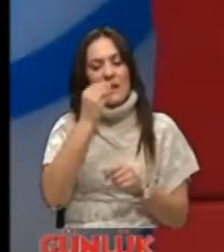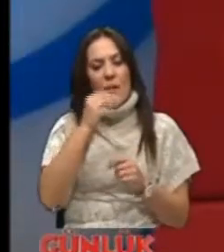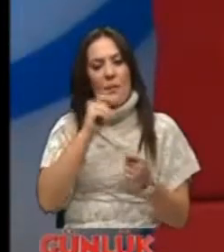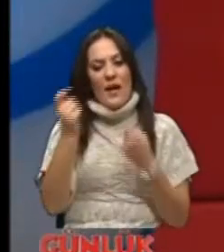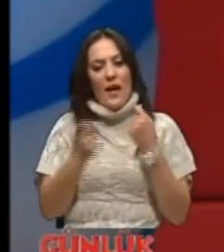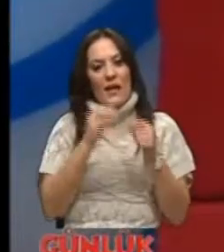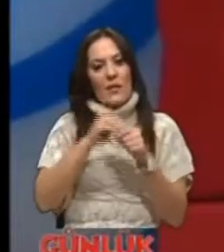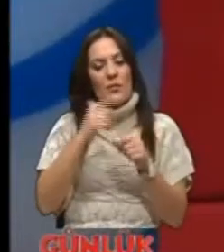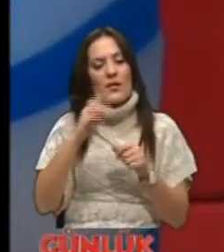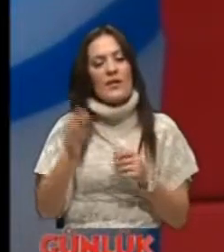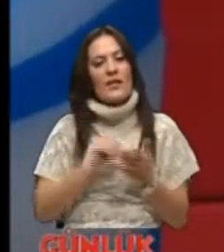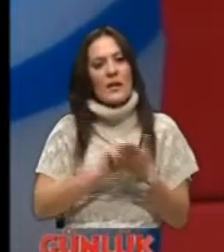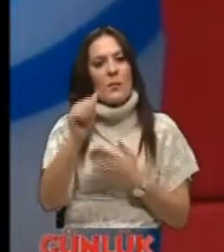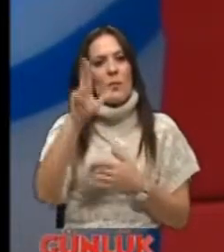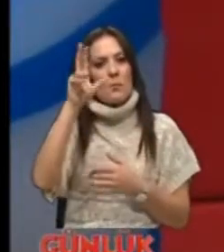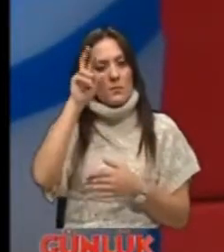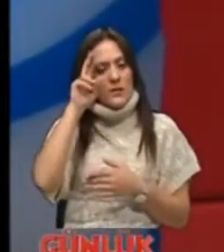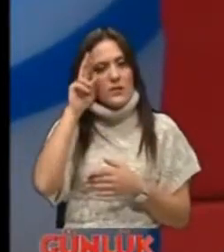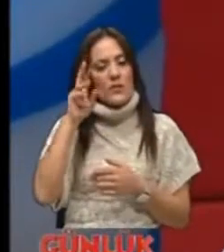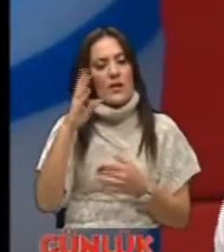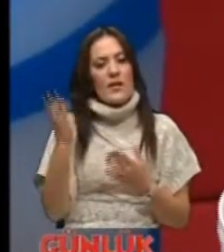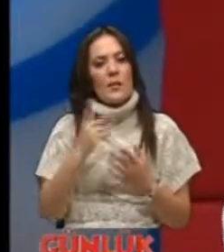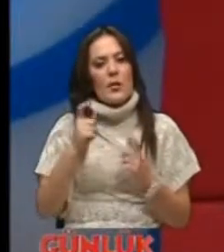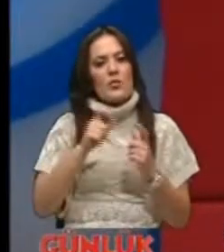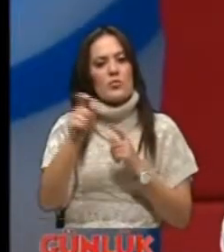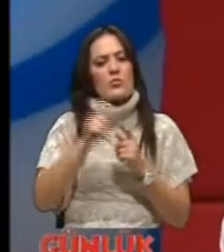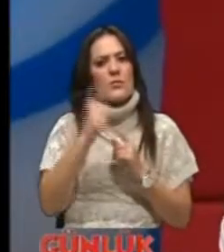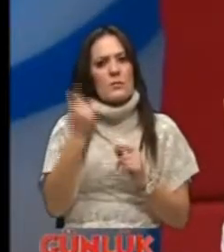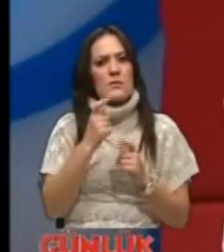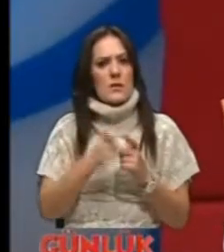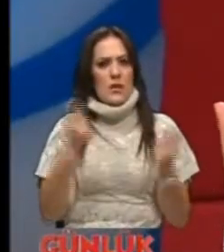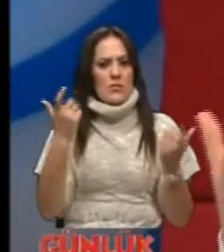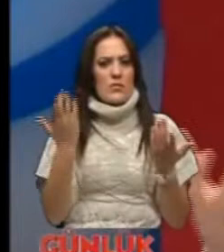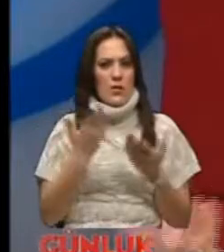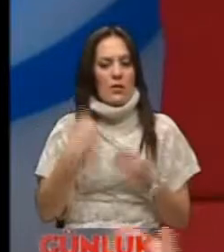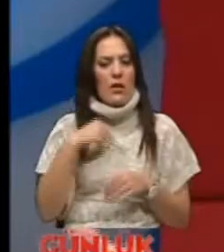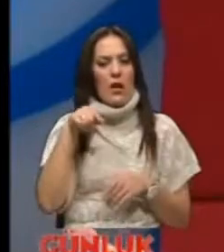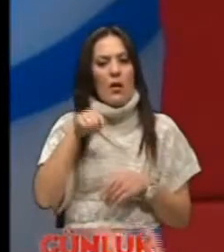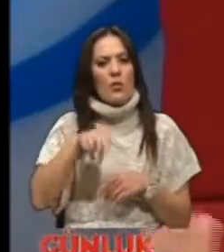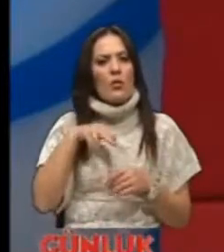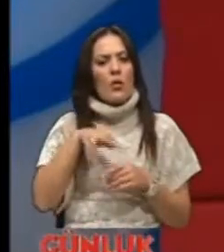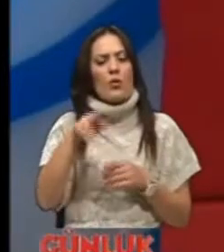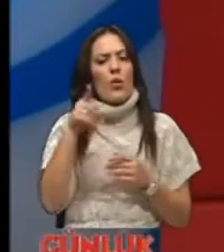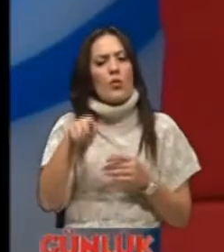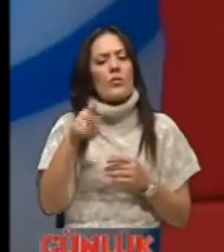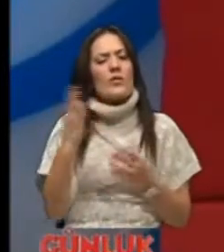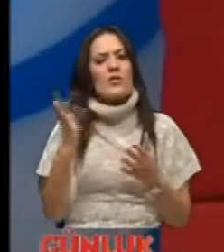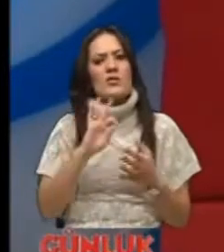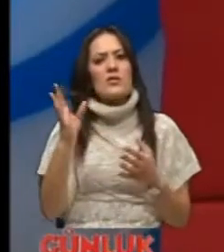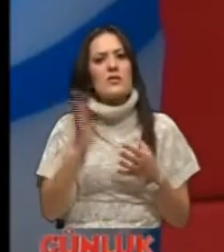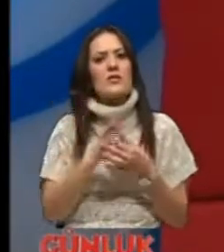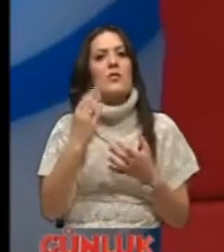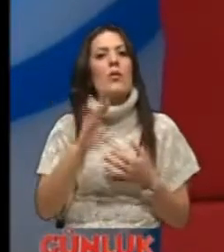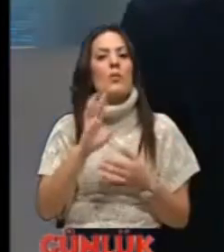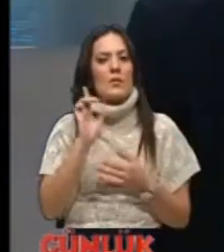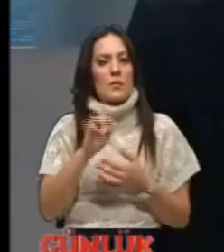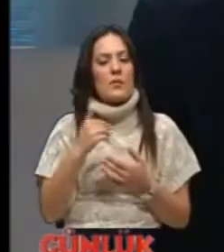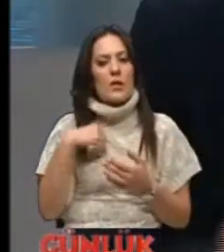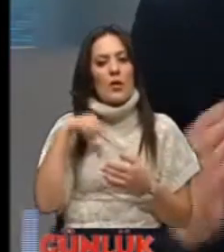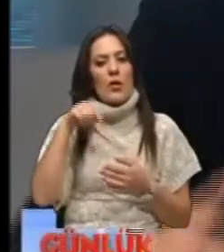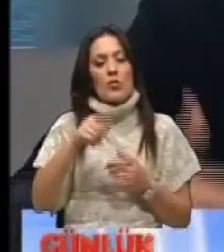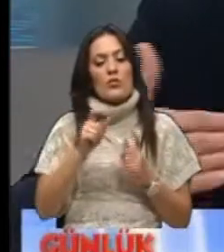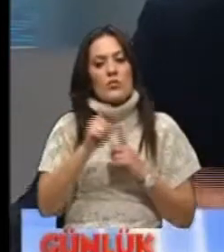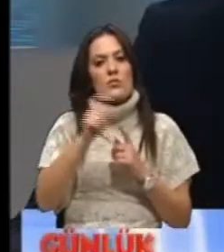üzerinden tamamen psikolojik, tamamen sosyal bir şey geliştiriyoruz yani. Halbuki kesinlikle. Onunla hiç ilgisi olmamalı öyle değil mi? Ne kadar güzel söylediniz. Sosyal